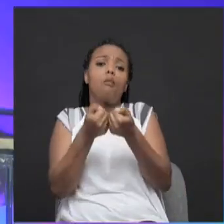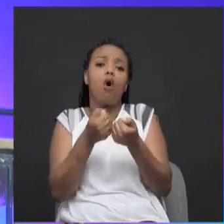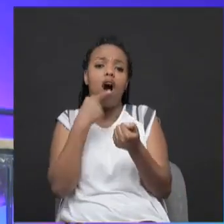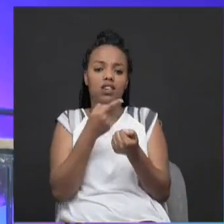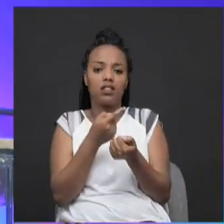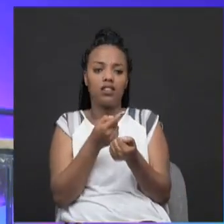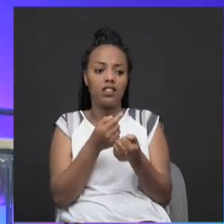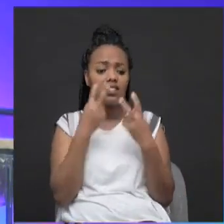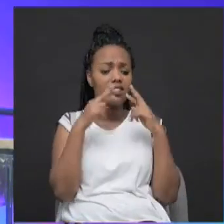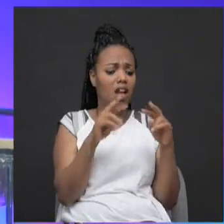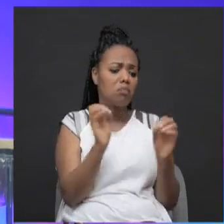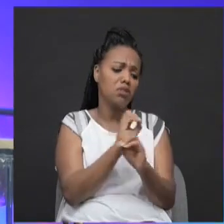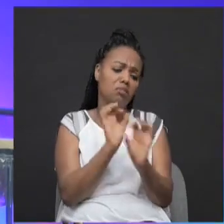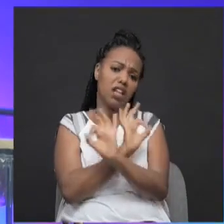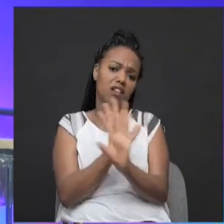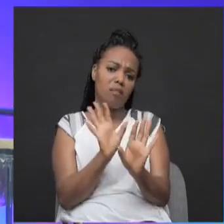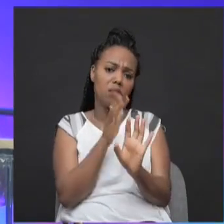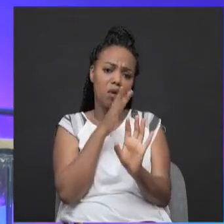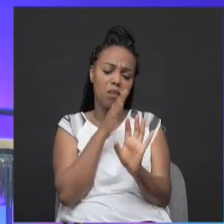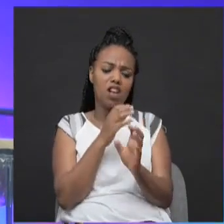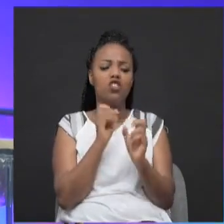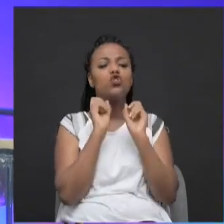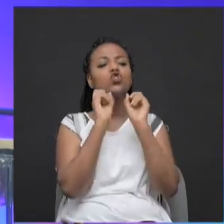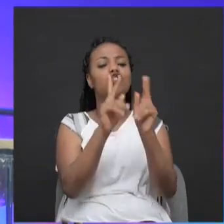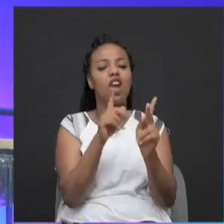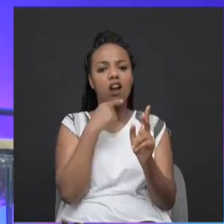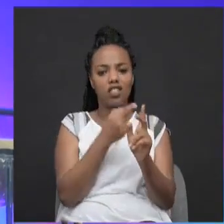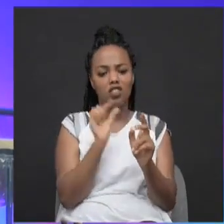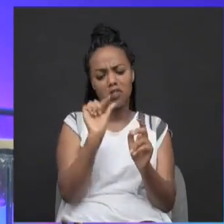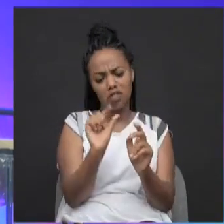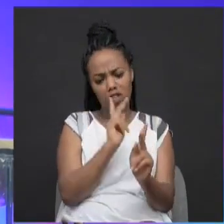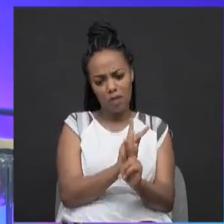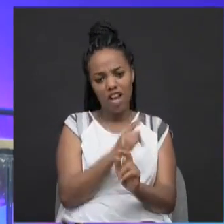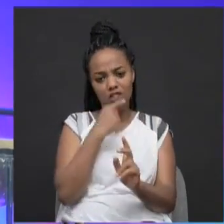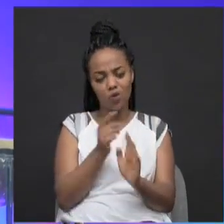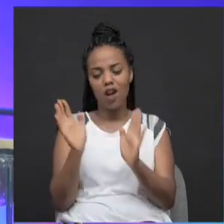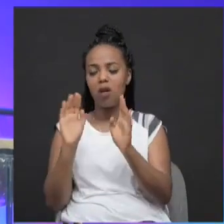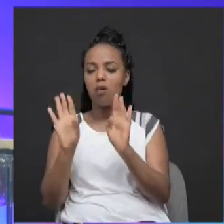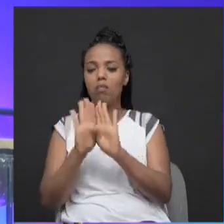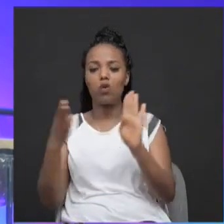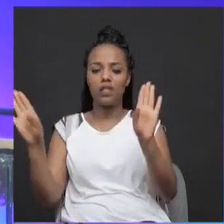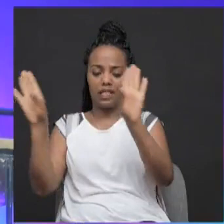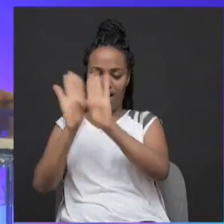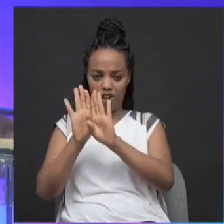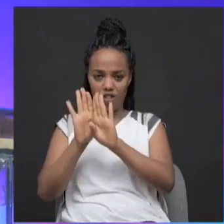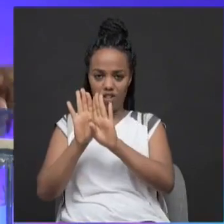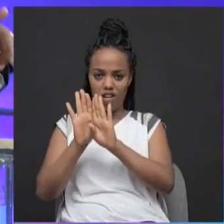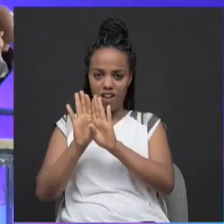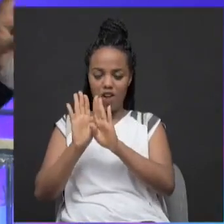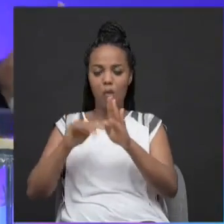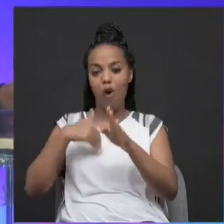ነገር ቤት ውስጥ የለም እሺ አለችውና ትንሽ ጠብቀኝ አለችውና በሩን ዘጋች ከዛ በኋላ